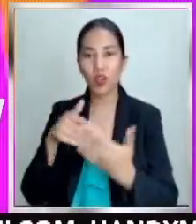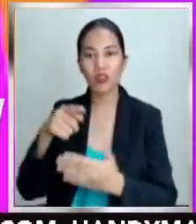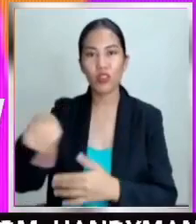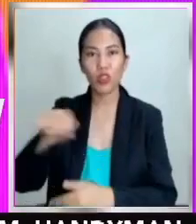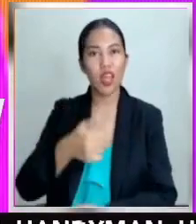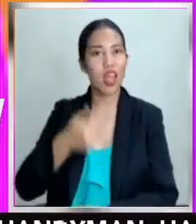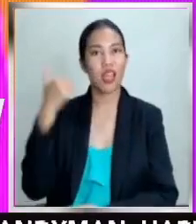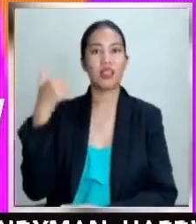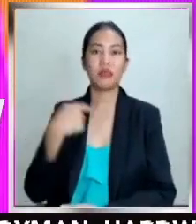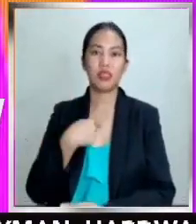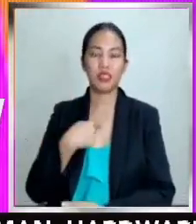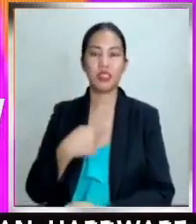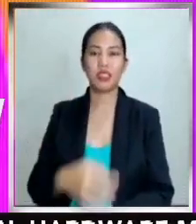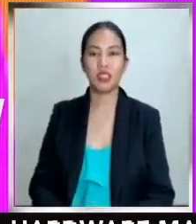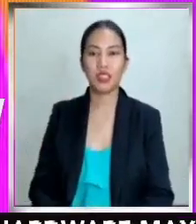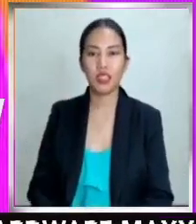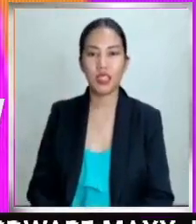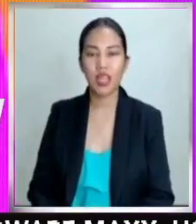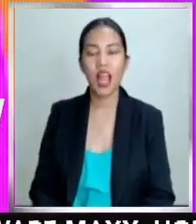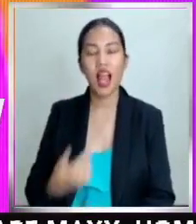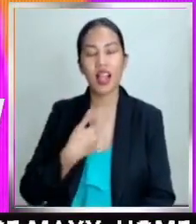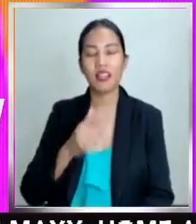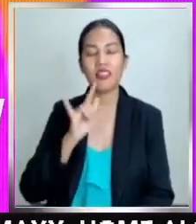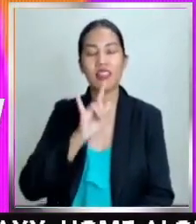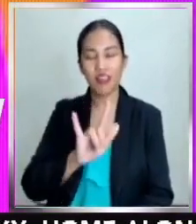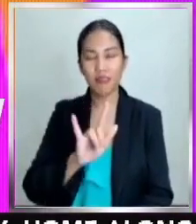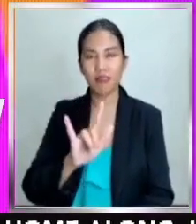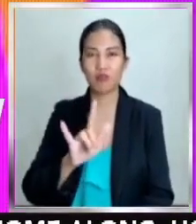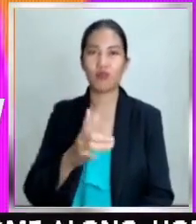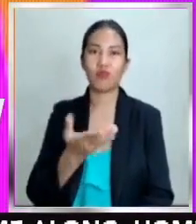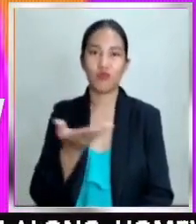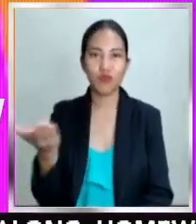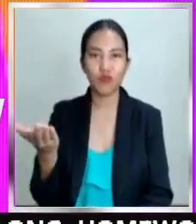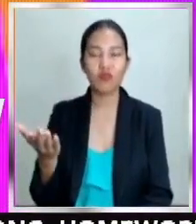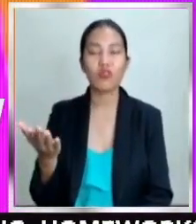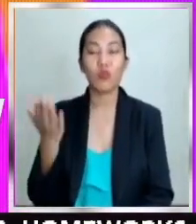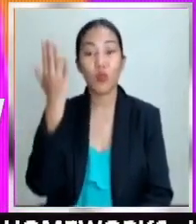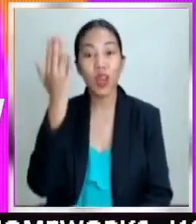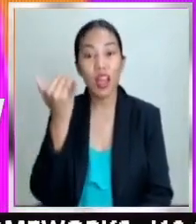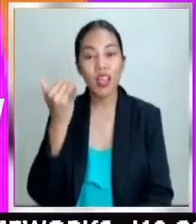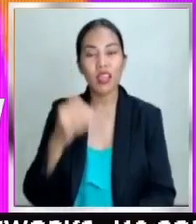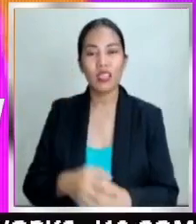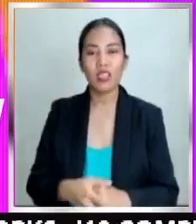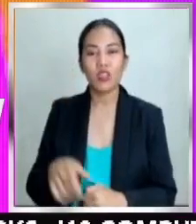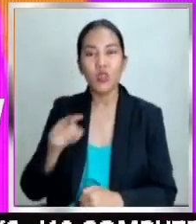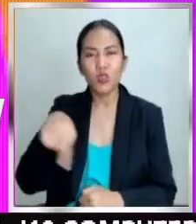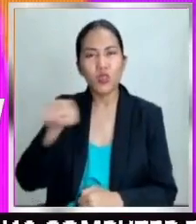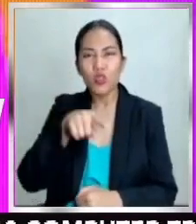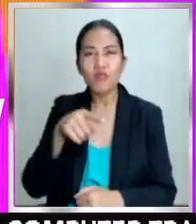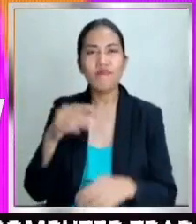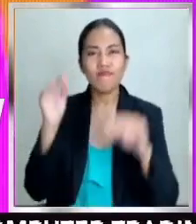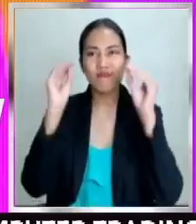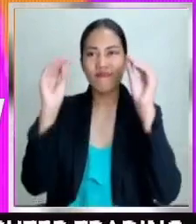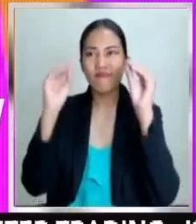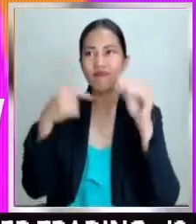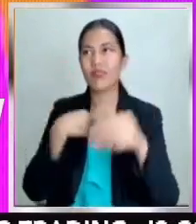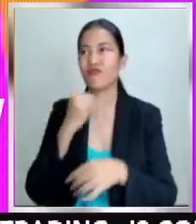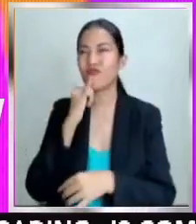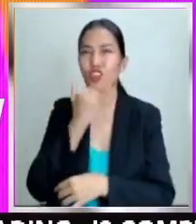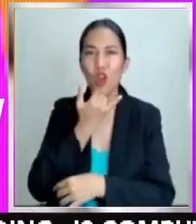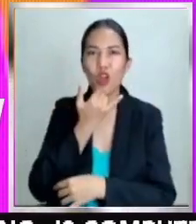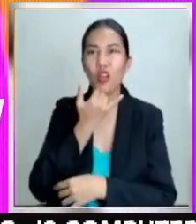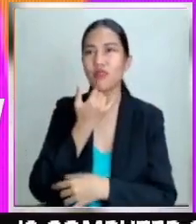ko. Mahal na mahal ko kayo dahil kayo ang mga nagtuturo sa akin lahat ng mali ko at itinatama